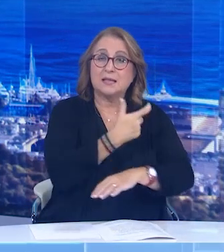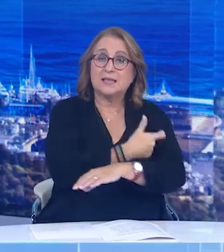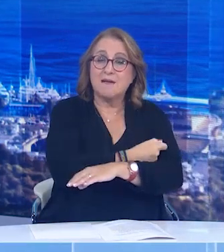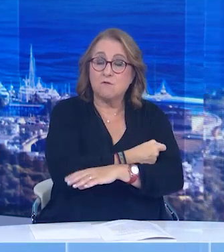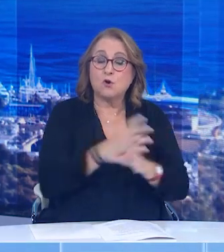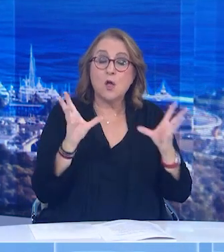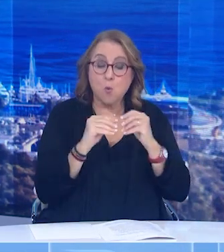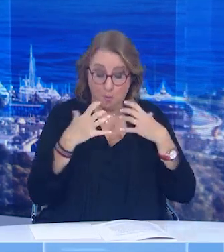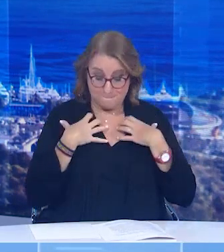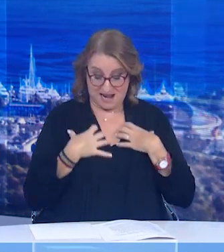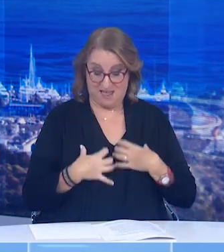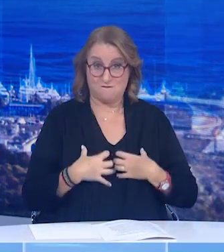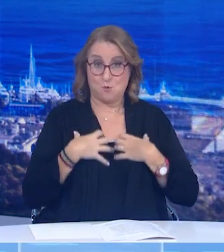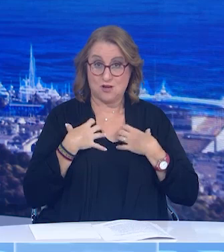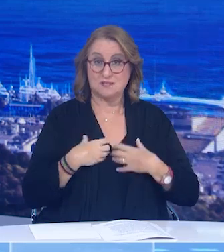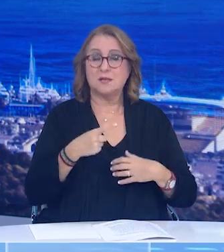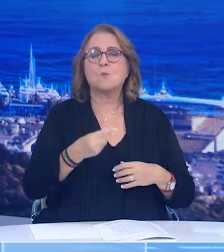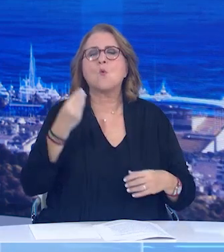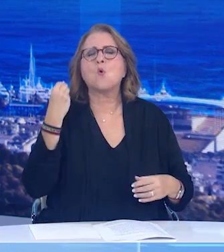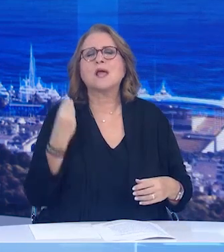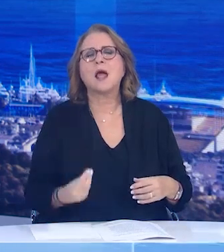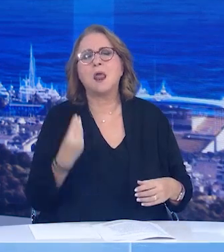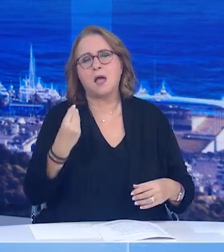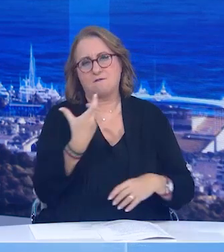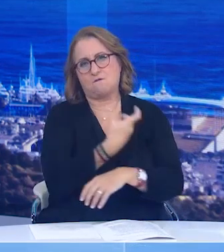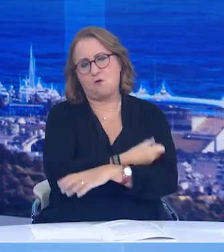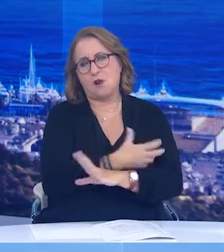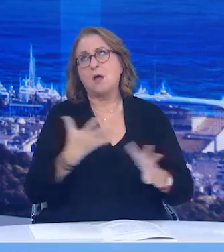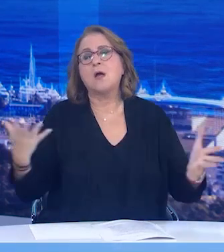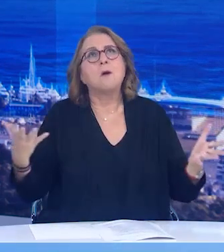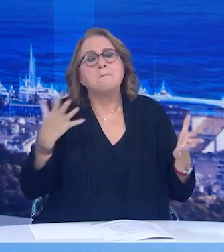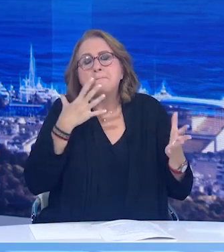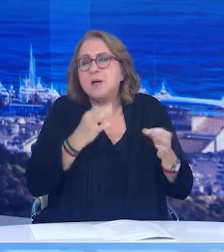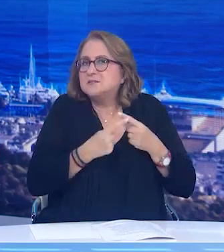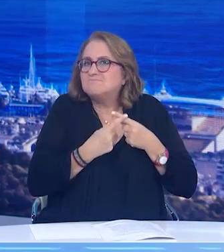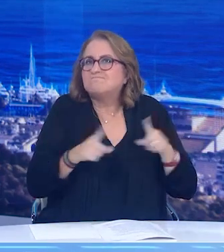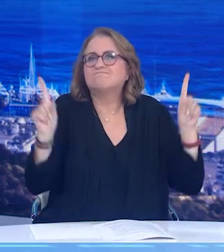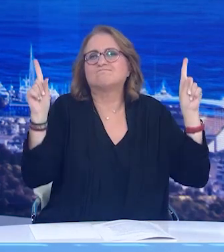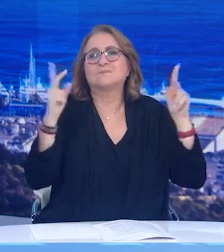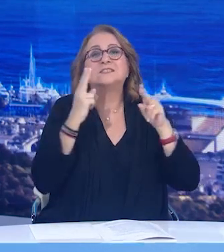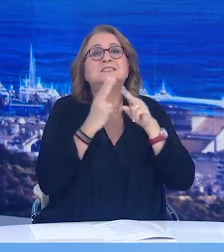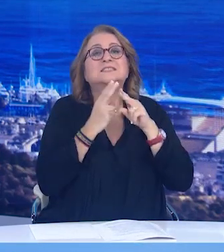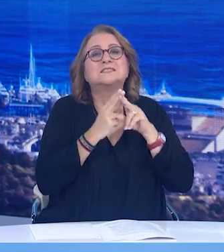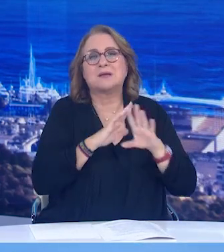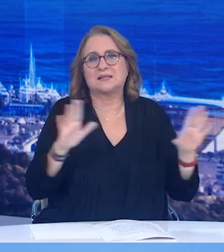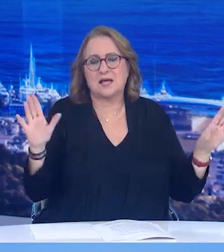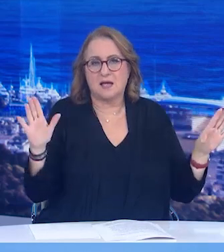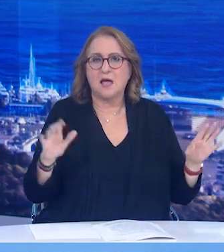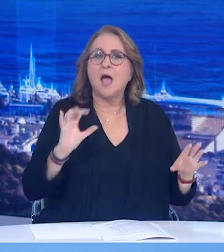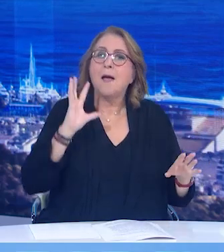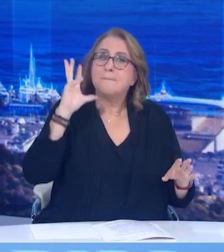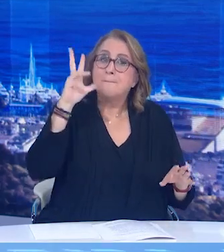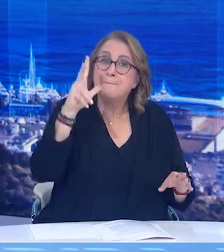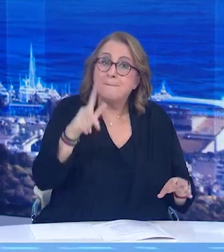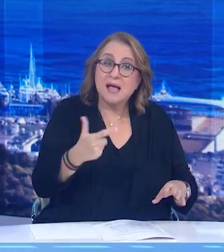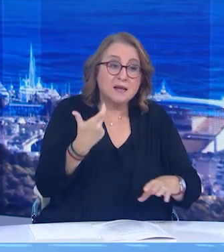αναπνευστικά νοσήματα πάρα πολύ καιρό. Άρα λοιπόν είναι εξαιρετικά αποτελεσματικά και παραμένουν ακόμα και για τα μεταλλαγμένα στελέχη, ακόμα και αν δεν γίνει η αναμνηστική δόση που